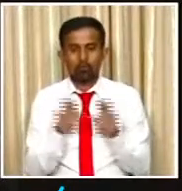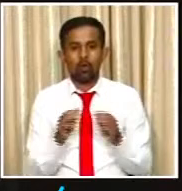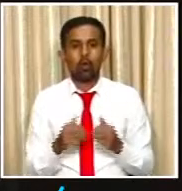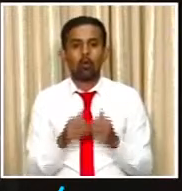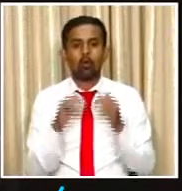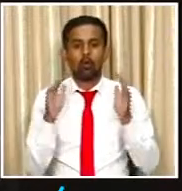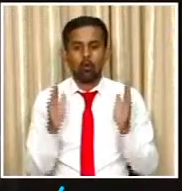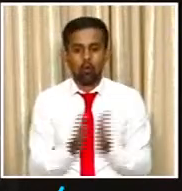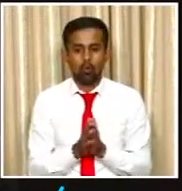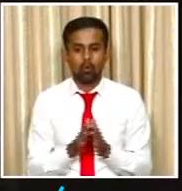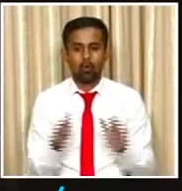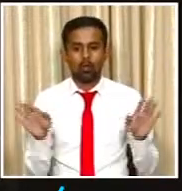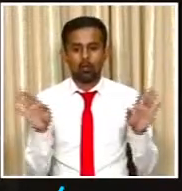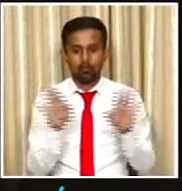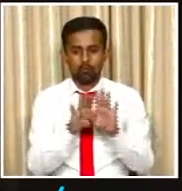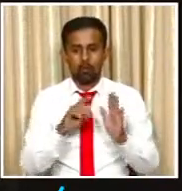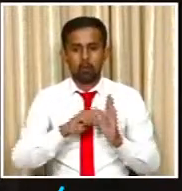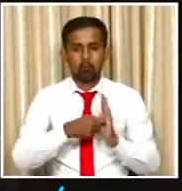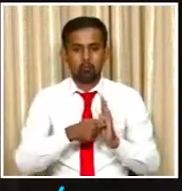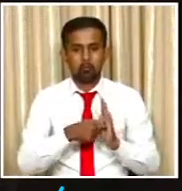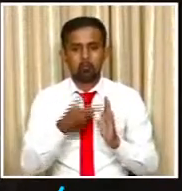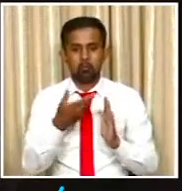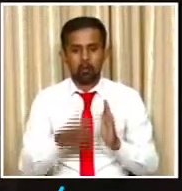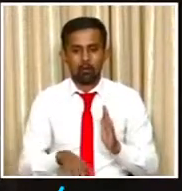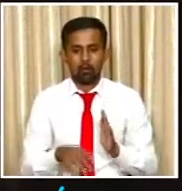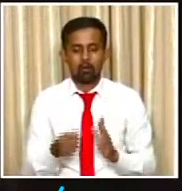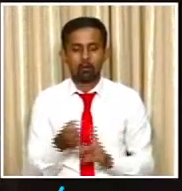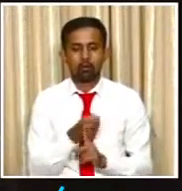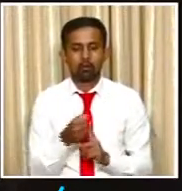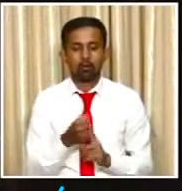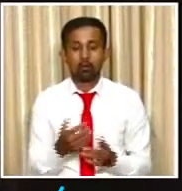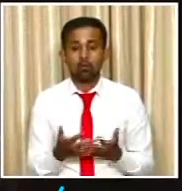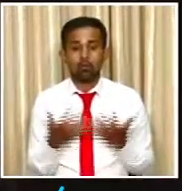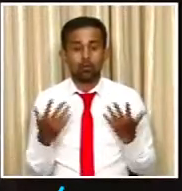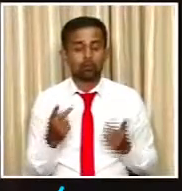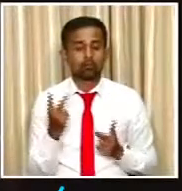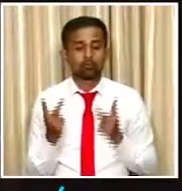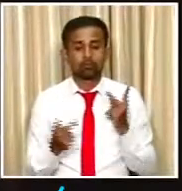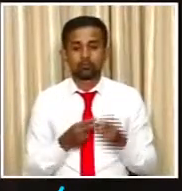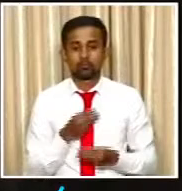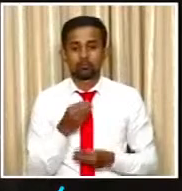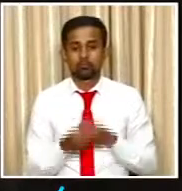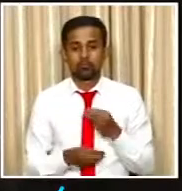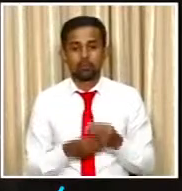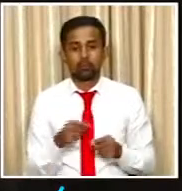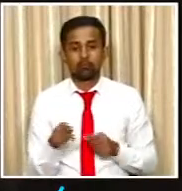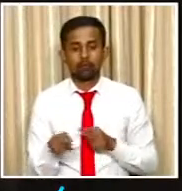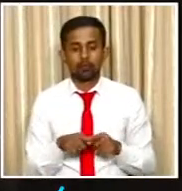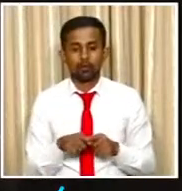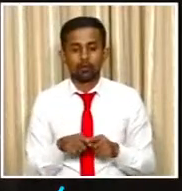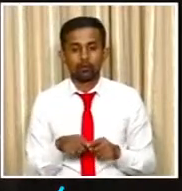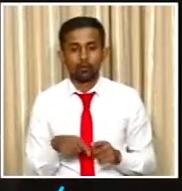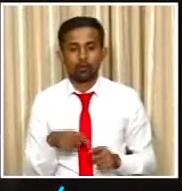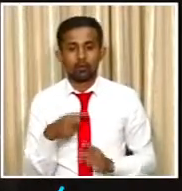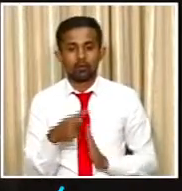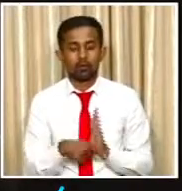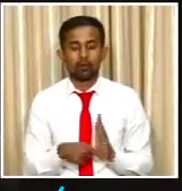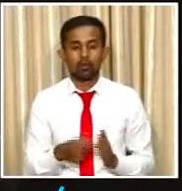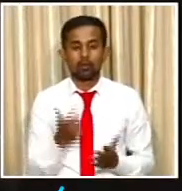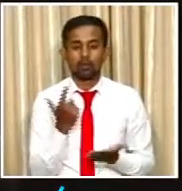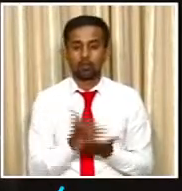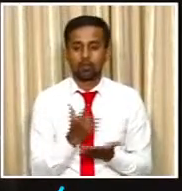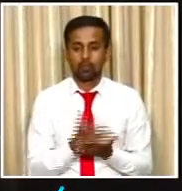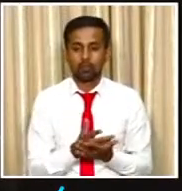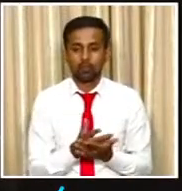සියලුම දේවල් වහලා තියෙනවා මේක විශාල බලපෑමක් වෙලා තියෙනවා අද සංචාරක කර්මාන්තියටත් ඒ වගේම මේ රටේ දීවර මේ